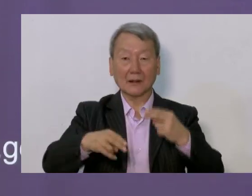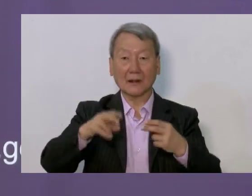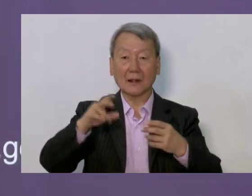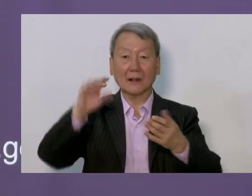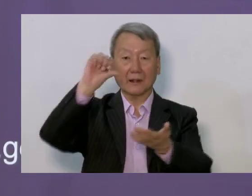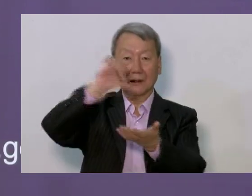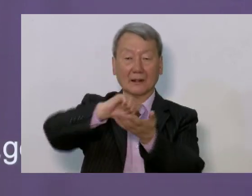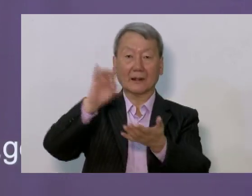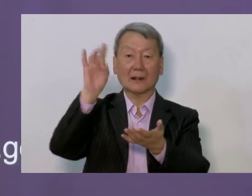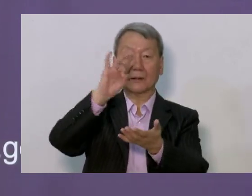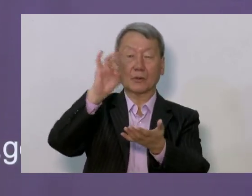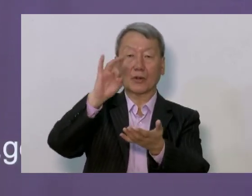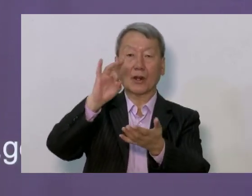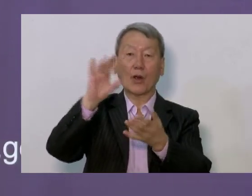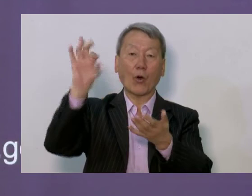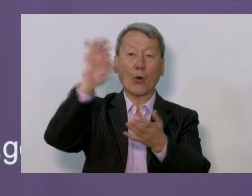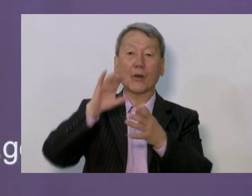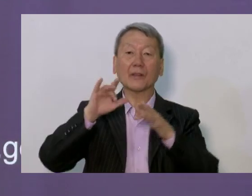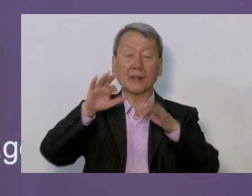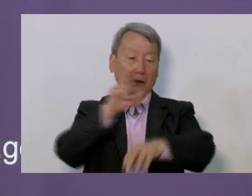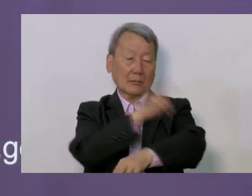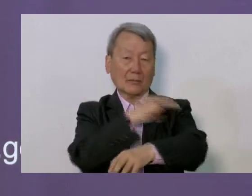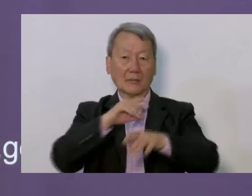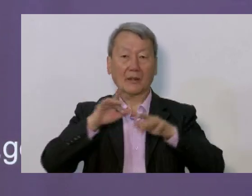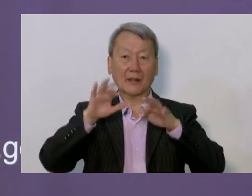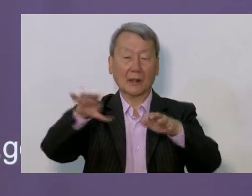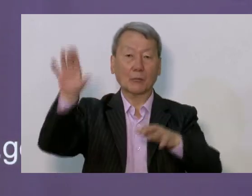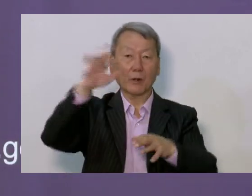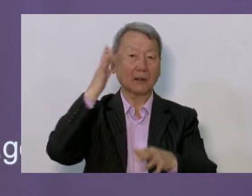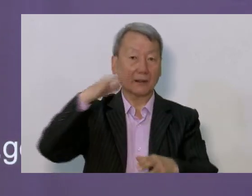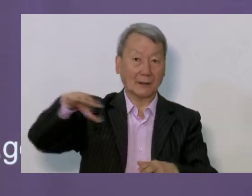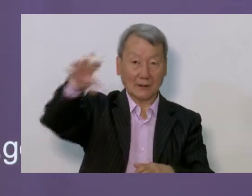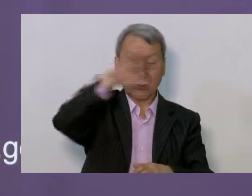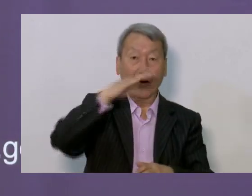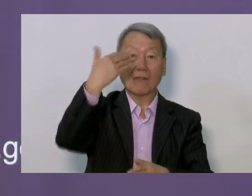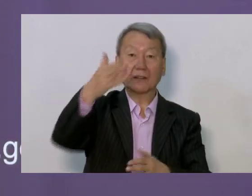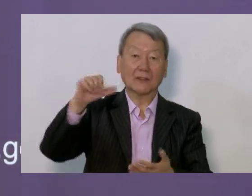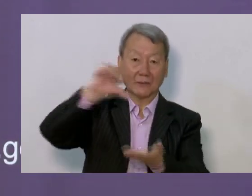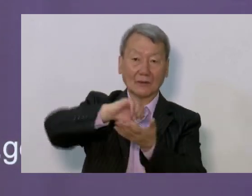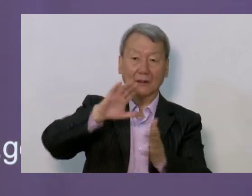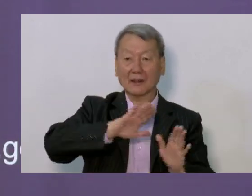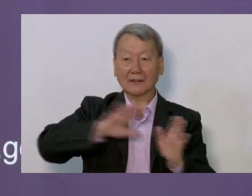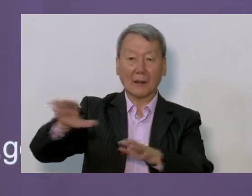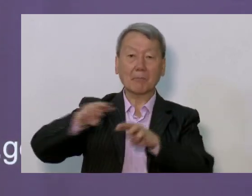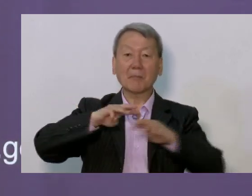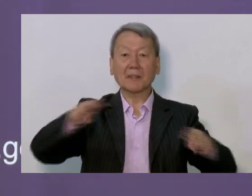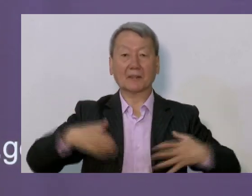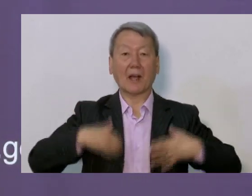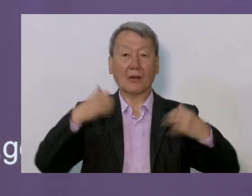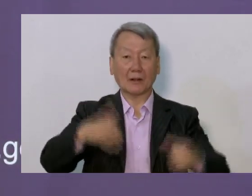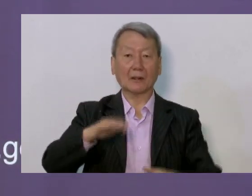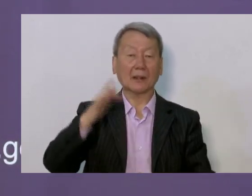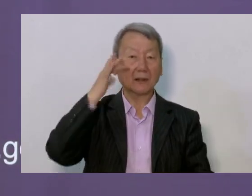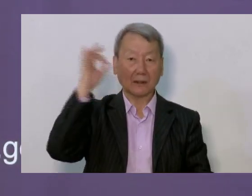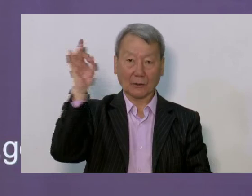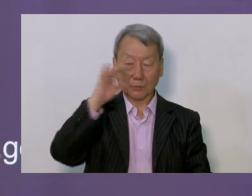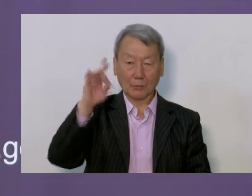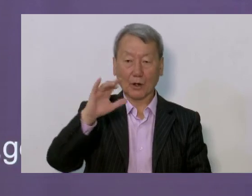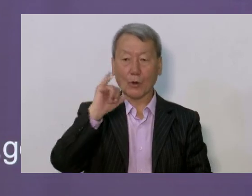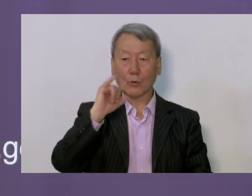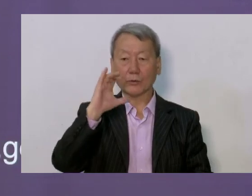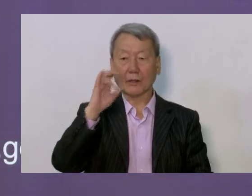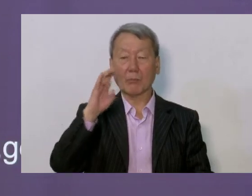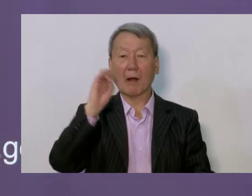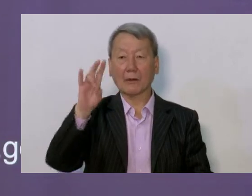в пресс-центре Республиканского штаба. О текущей эпидемиологической ситуации по Кыргызстану вас проинформировал заместитель министра здравоохранения Кыргызской